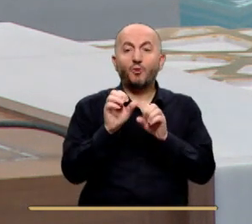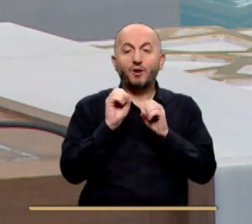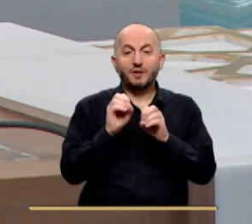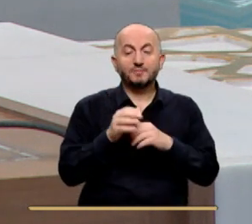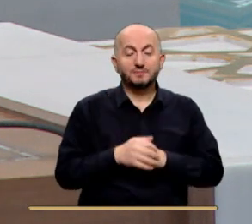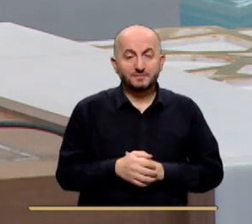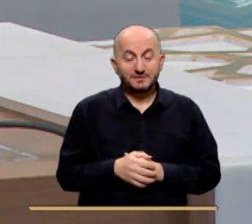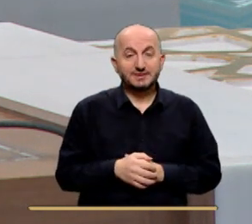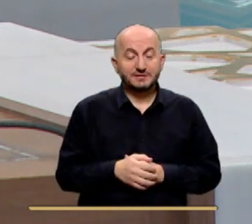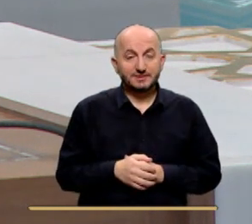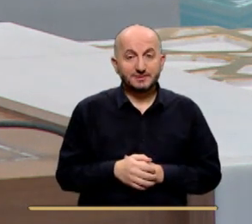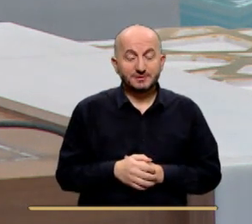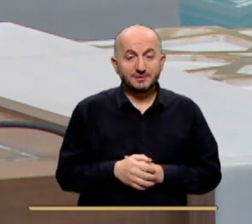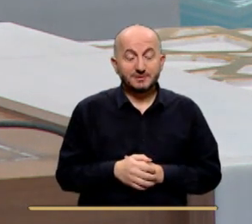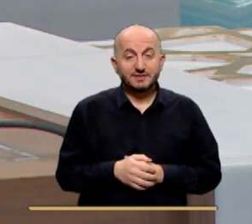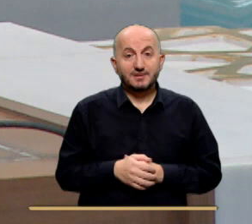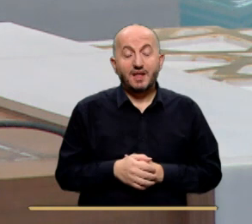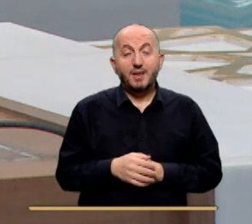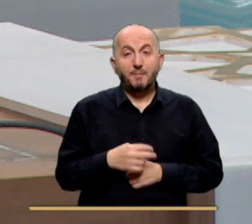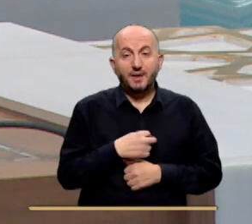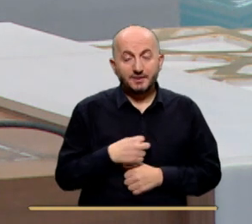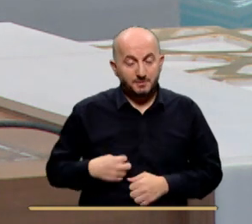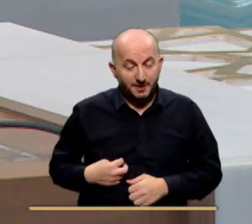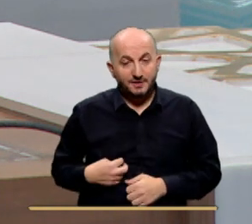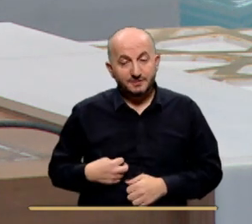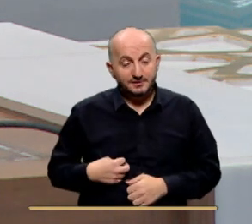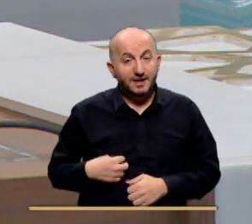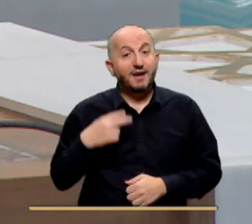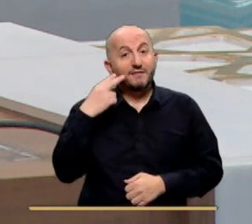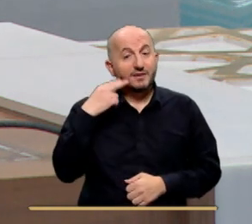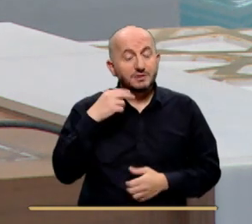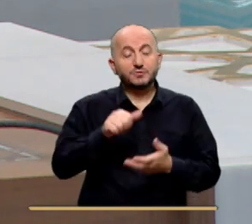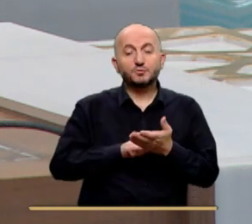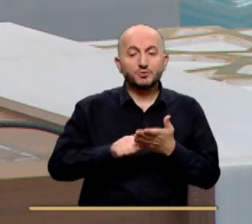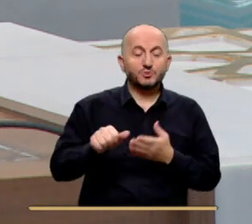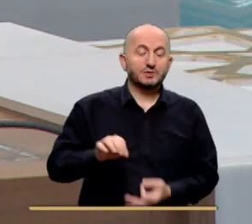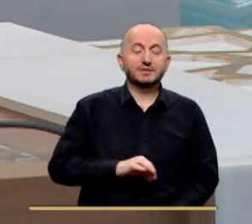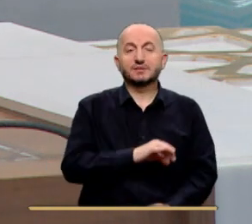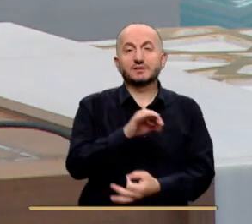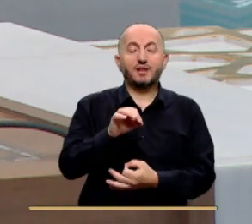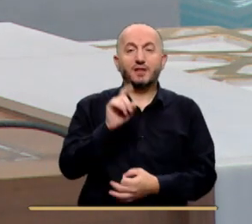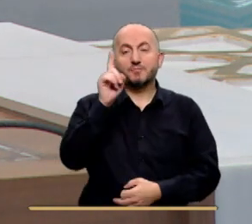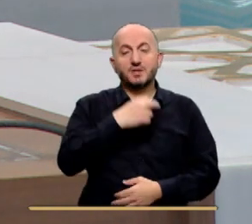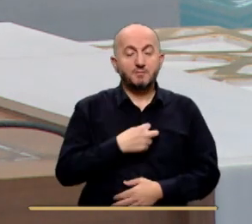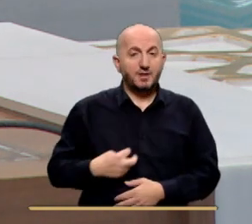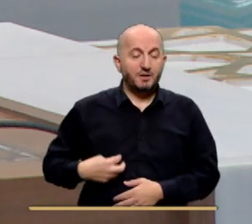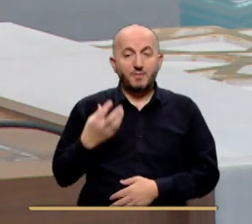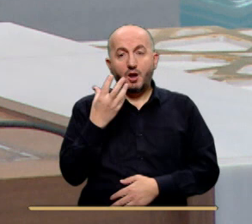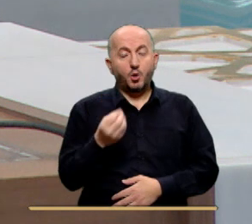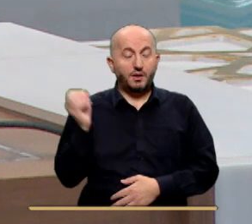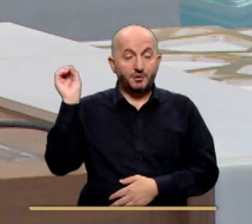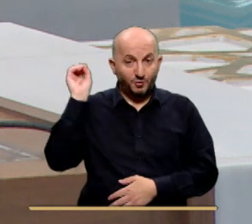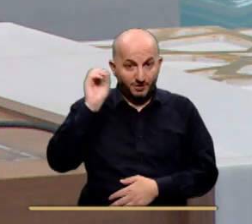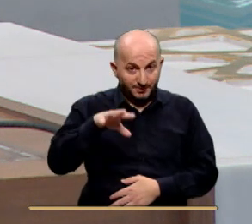mürebbi idi. Yani Efendimiz bütün insanlığa bir peygamber olarak